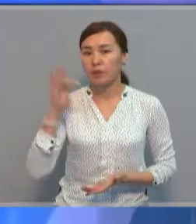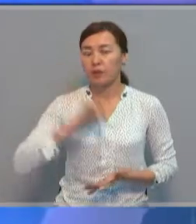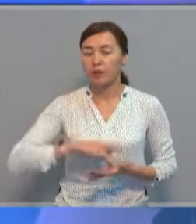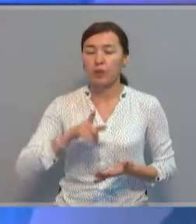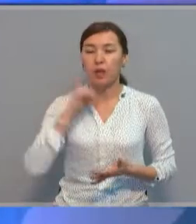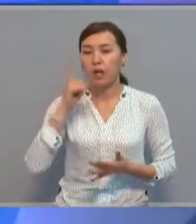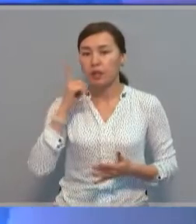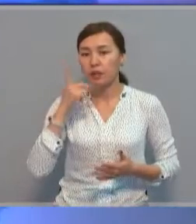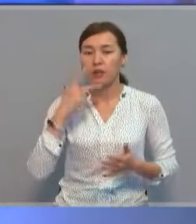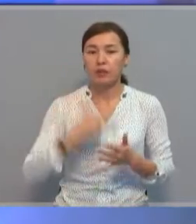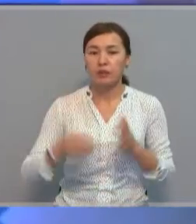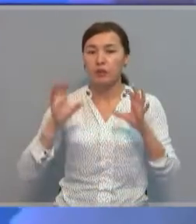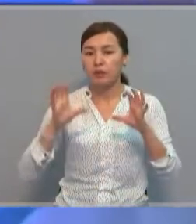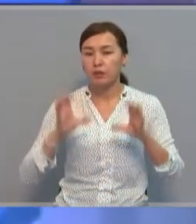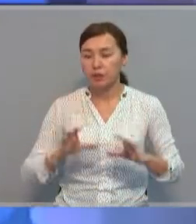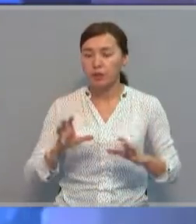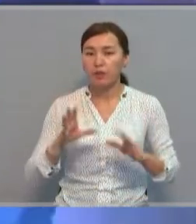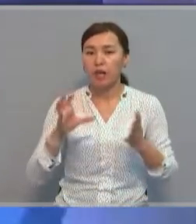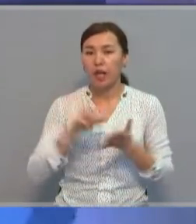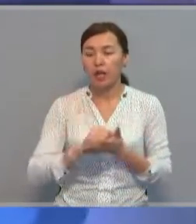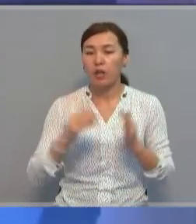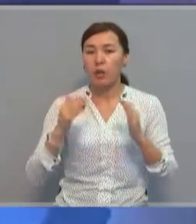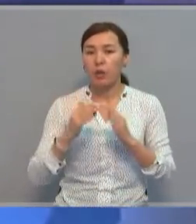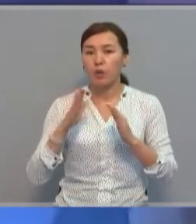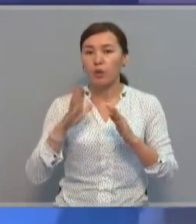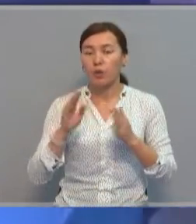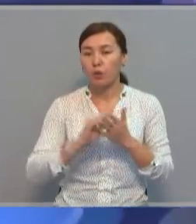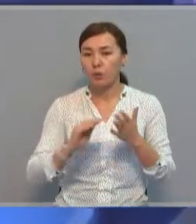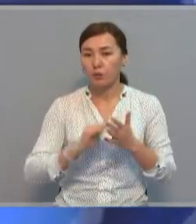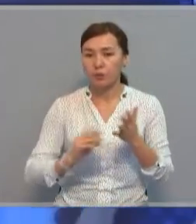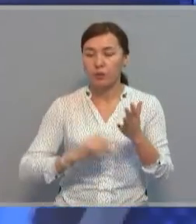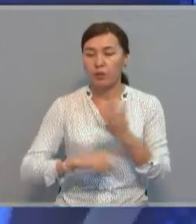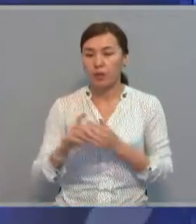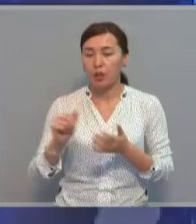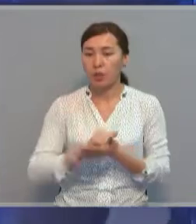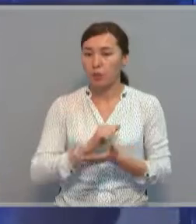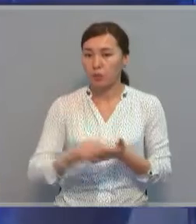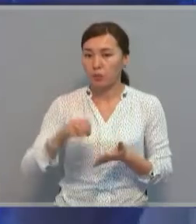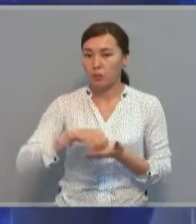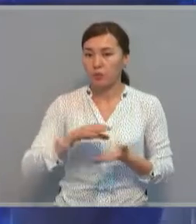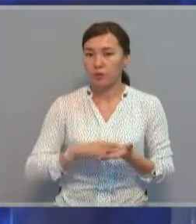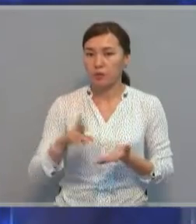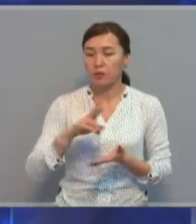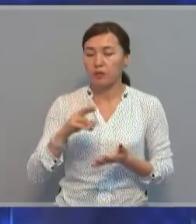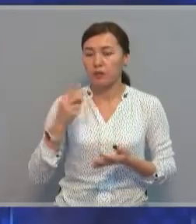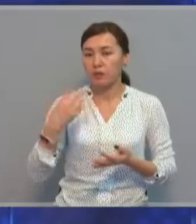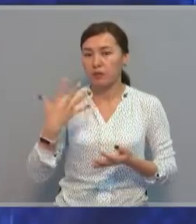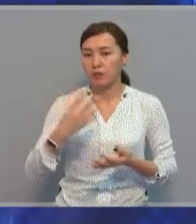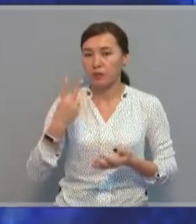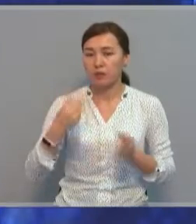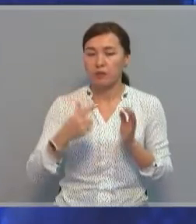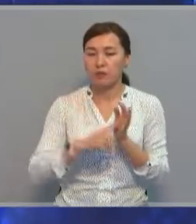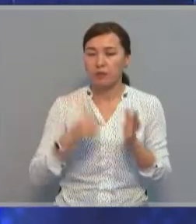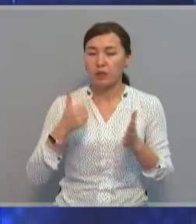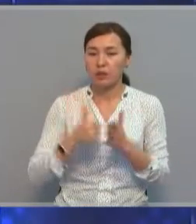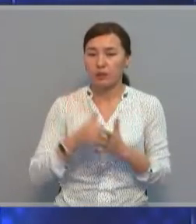Шымкентте жастарға сатып алу құқығынсыз жалға берілетін тұрғынжайларға өтінімдер қабылданады. Құжаттарды тіркеу қаңтардың 25 мен